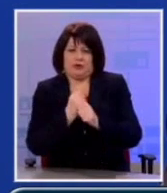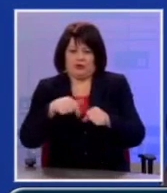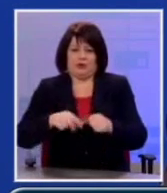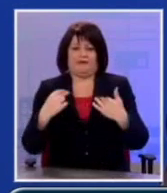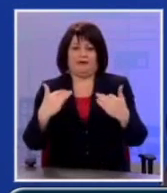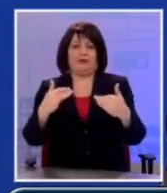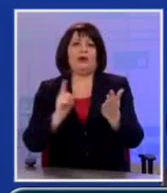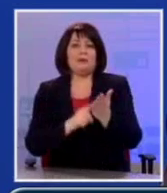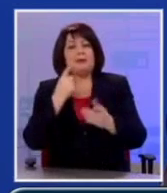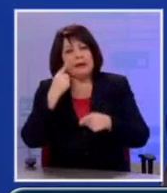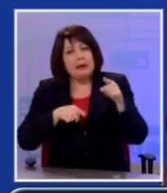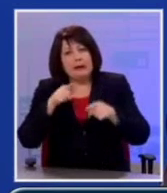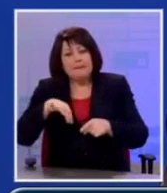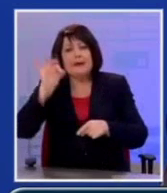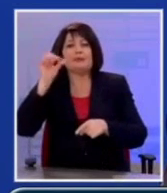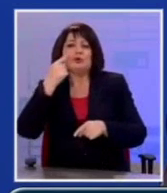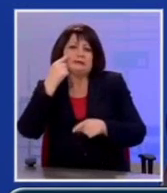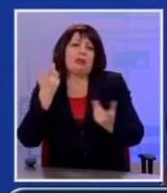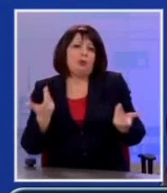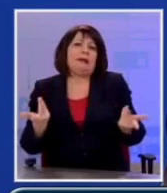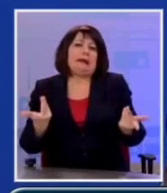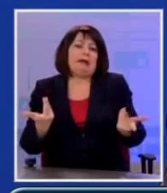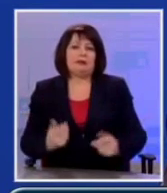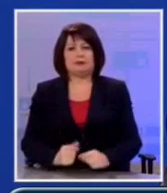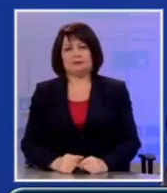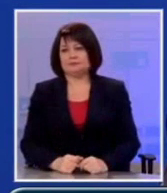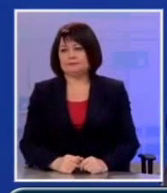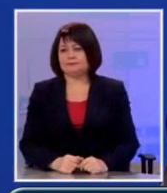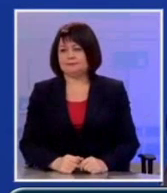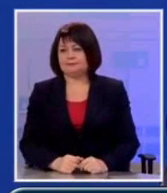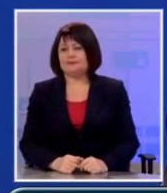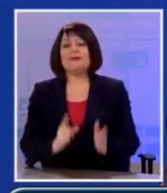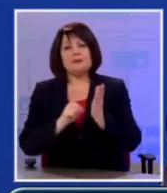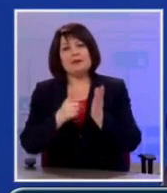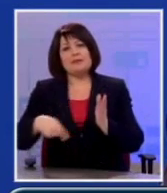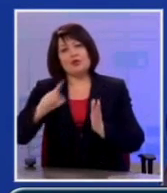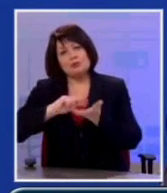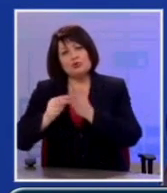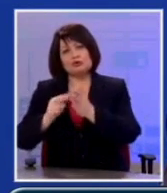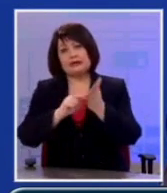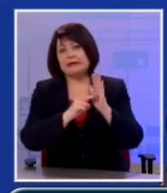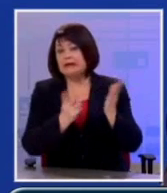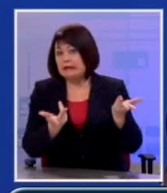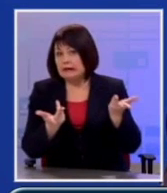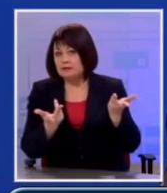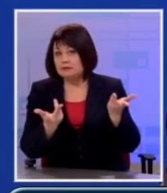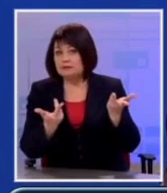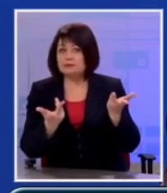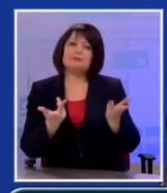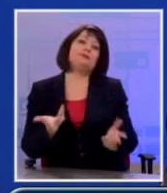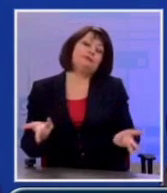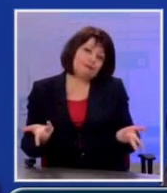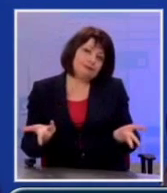Υπάρχουν κάποιες λίγες τέτοιες περιπτώσεις και νομίζω ότι πρέπει να είμαστε όλοι προσεκτικοί εκεί όπου δημιουργούνται